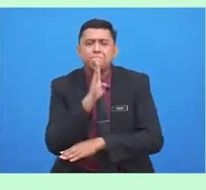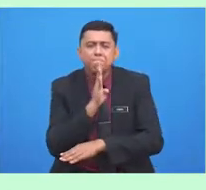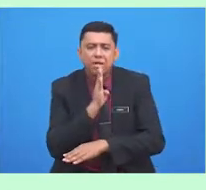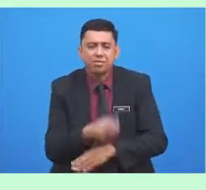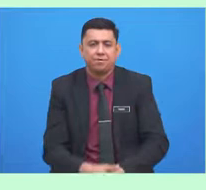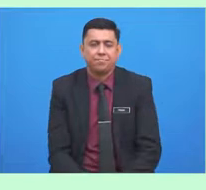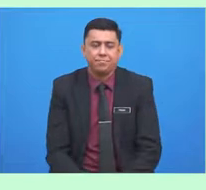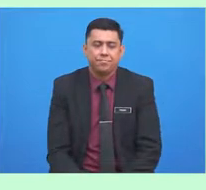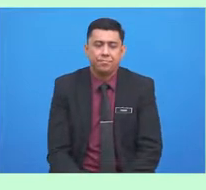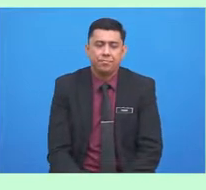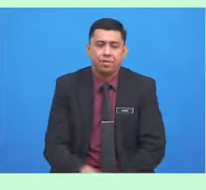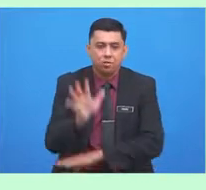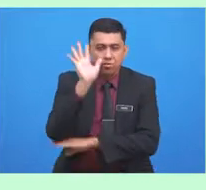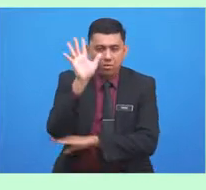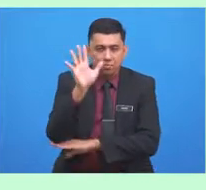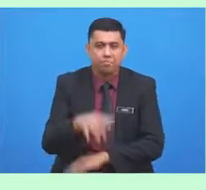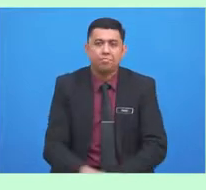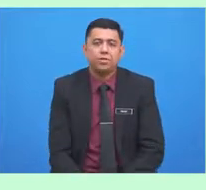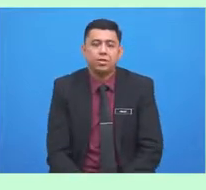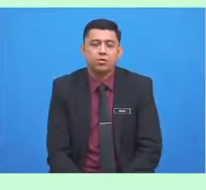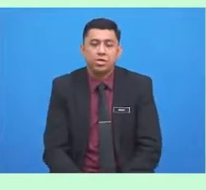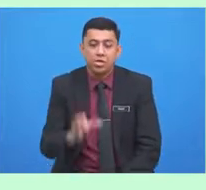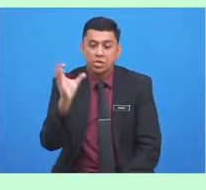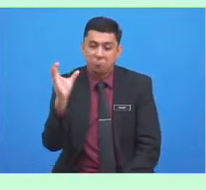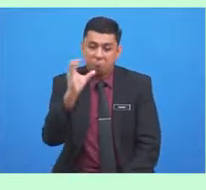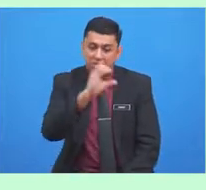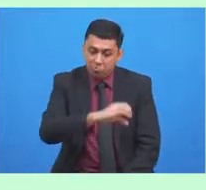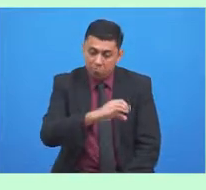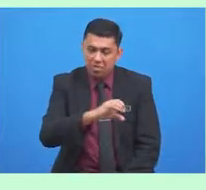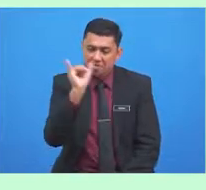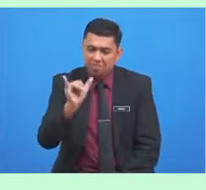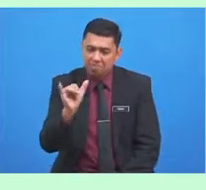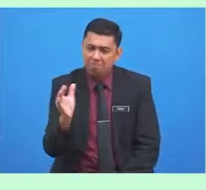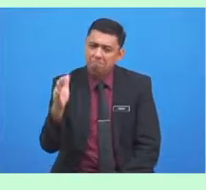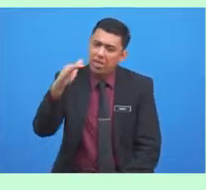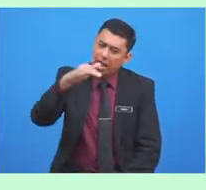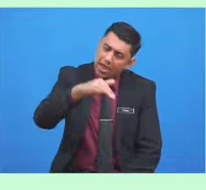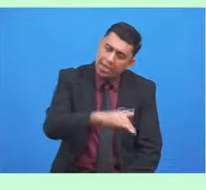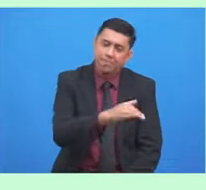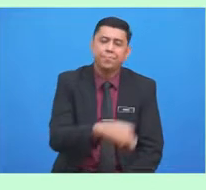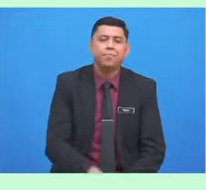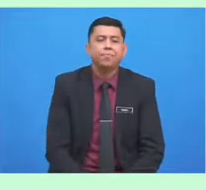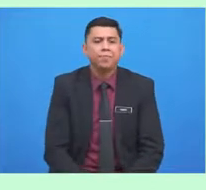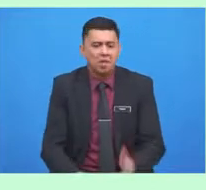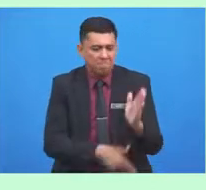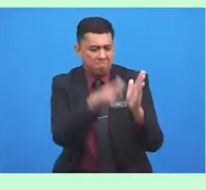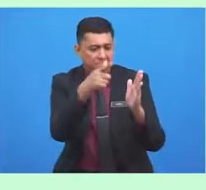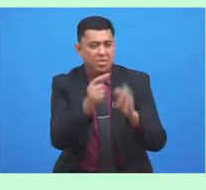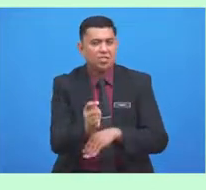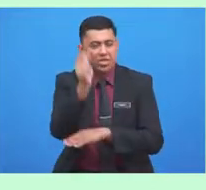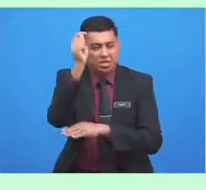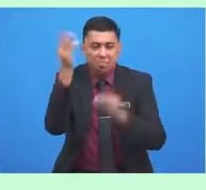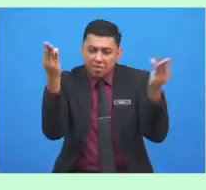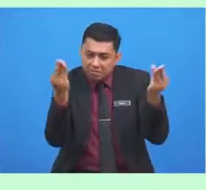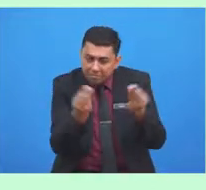Faktor kelima ialah kecerunan. Cerun yang landai mempunyai kadar resapan lebih tinggi